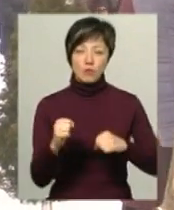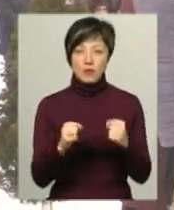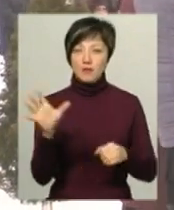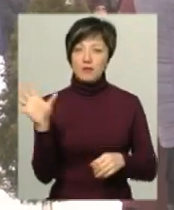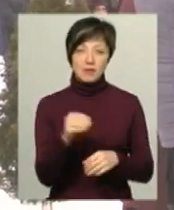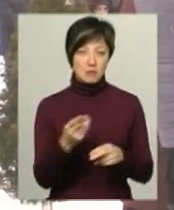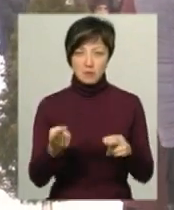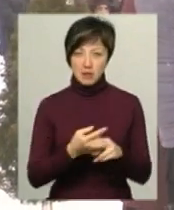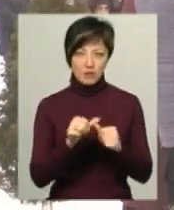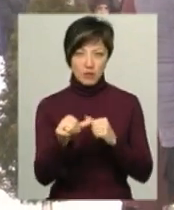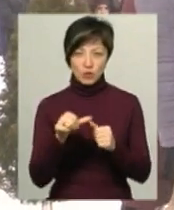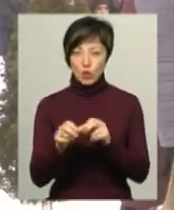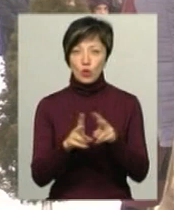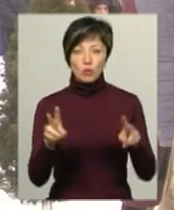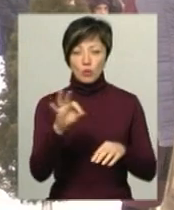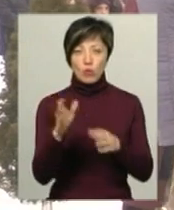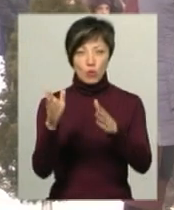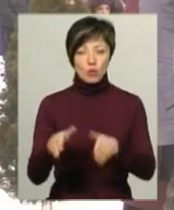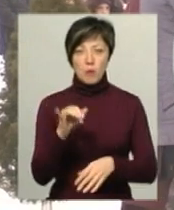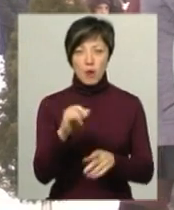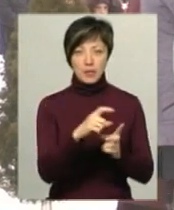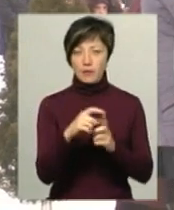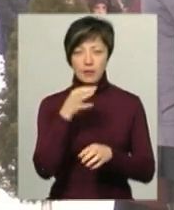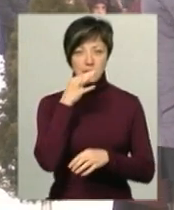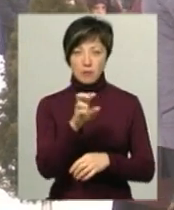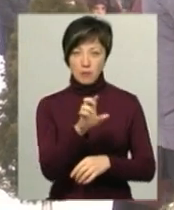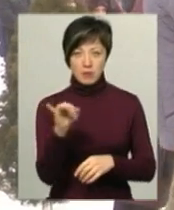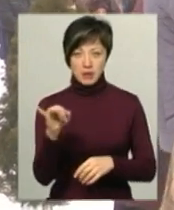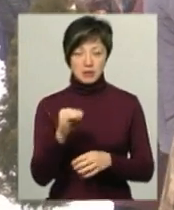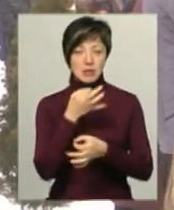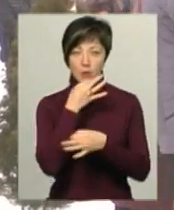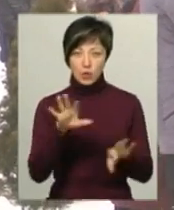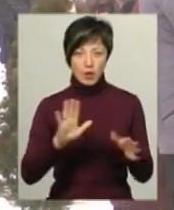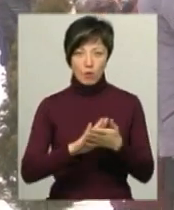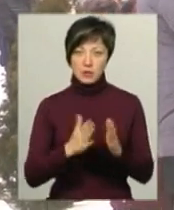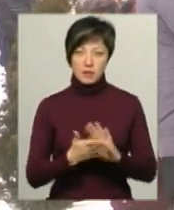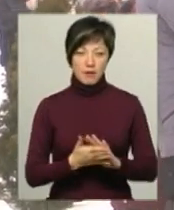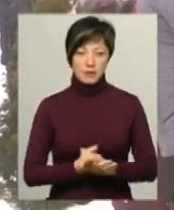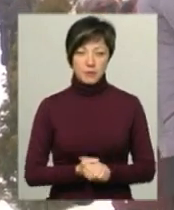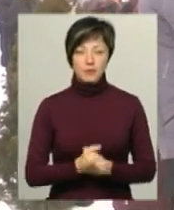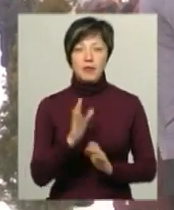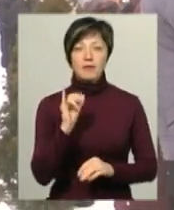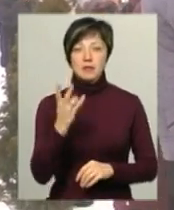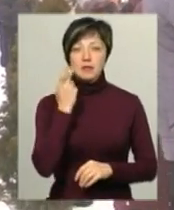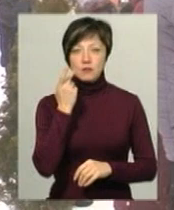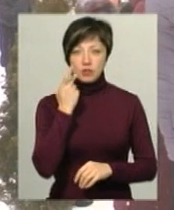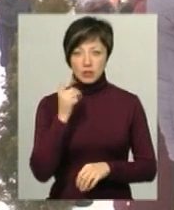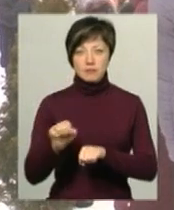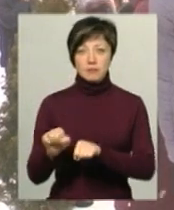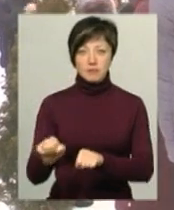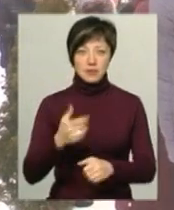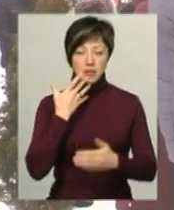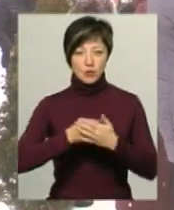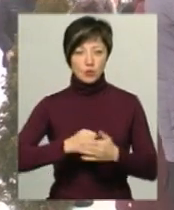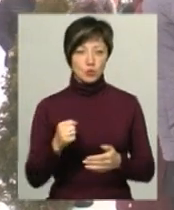без виключення. Ніхто про нього поганого слова не сказав би за будь-яких обставин. Він завжди горою стояв за